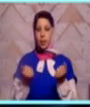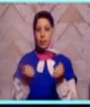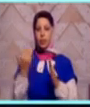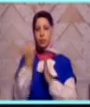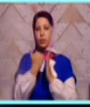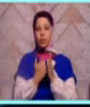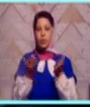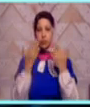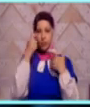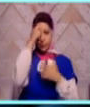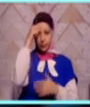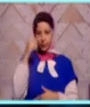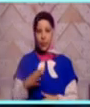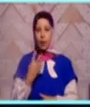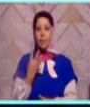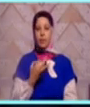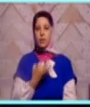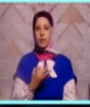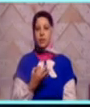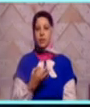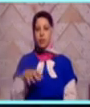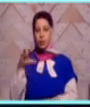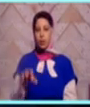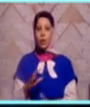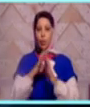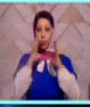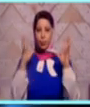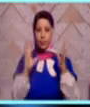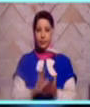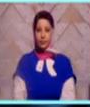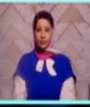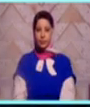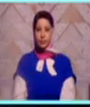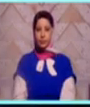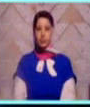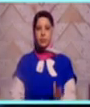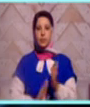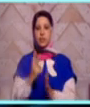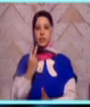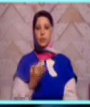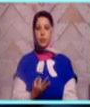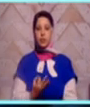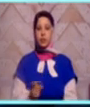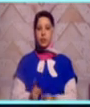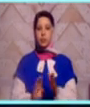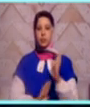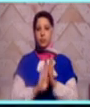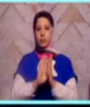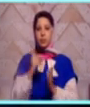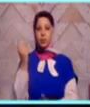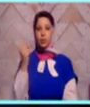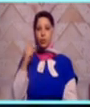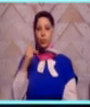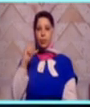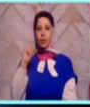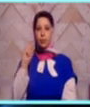الحراره تسجل 34 عظمى على القاهره الكبرى في الظل محسوسه ممكن توصل ل 37، فطبعا هيكون. طب ونسبه الرطوبه كمان يا